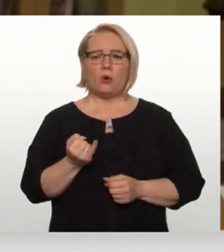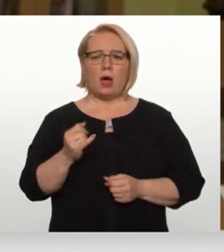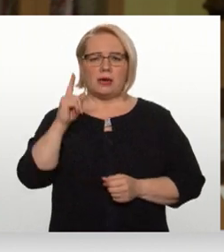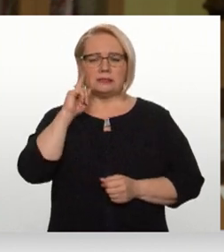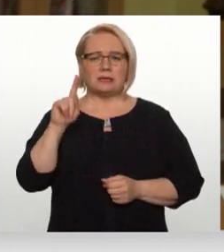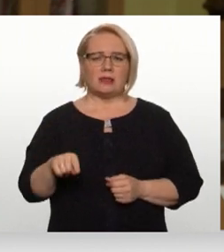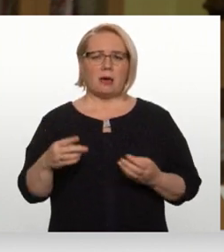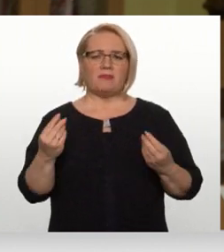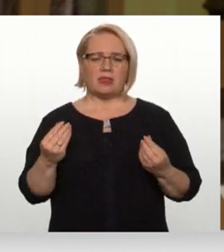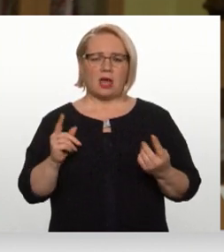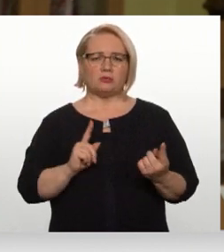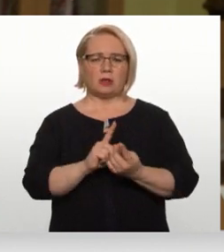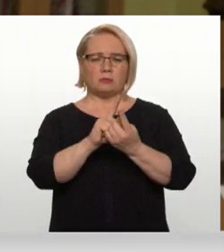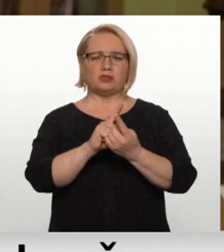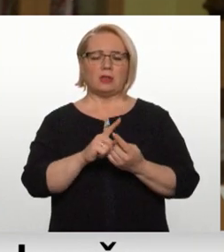Zināms,